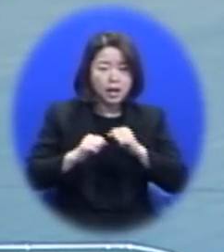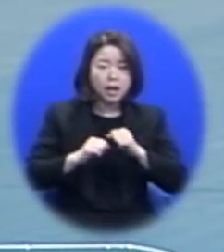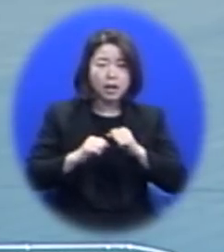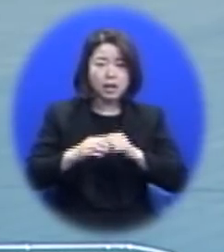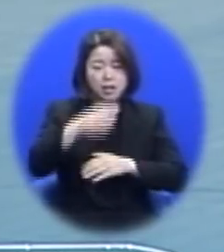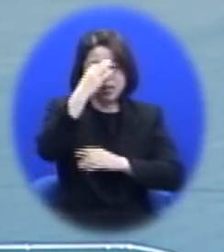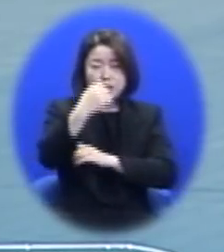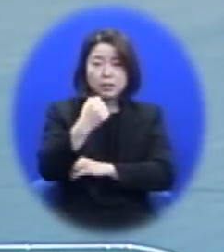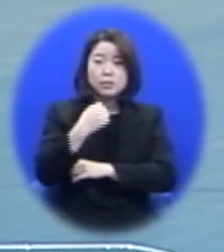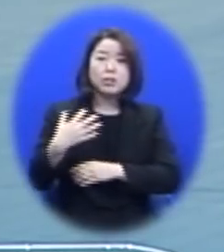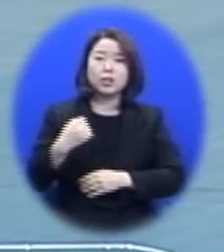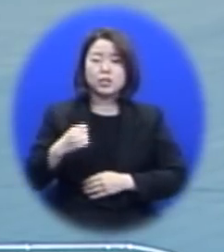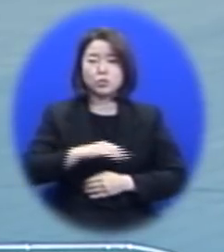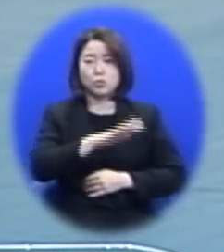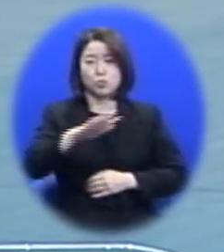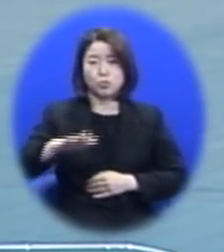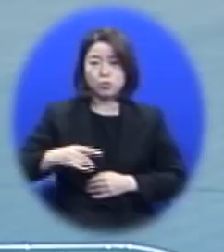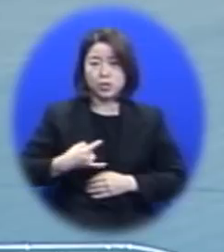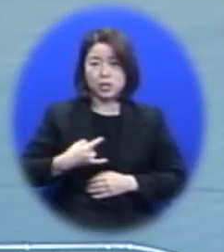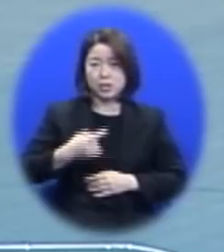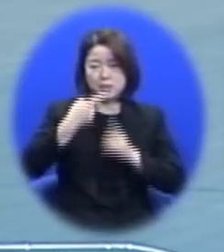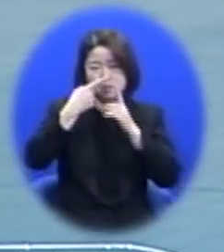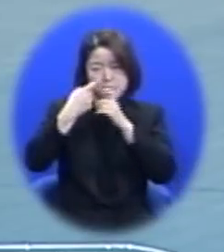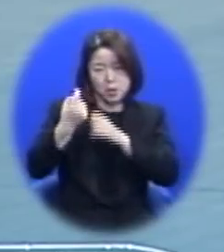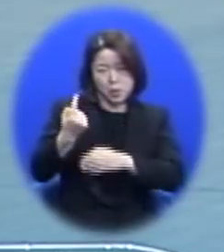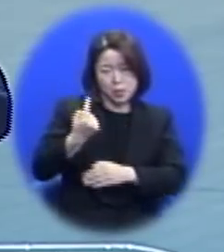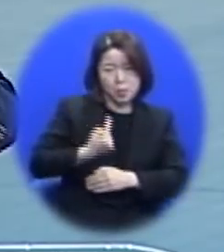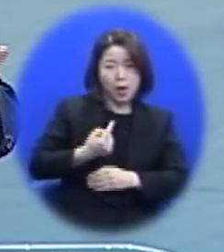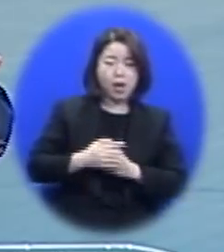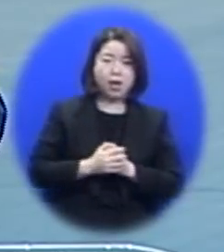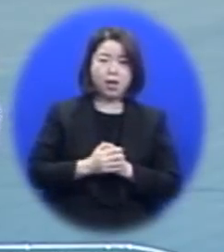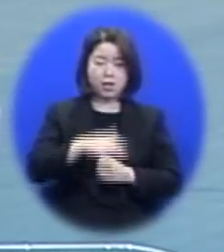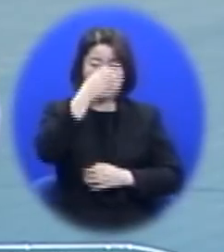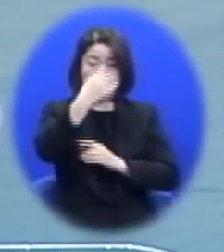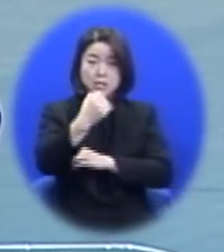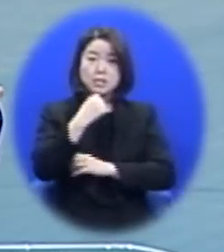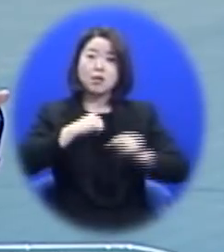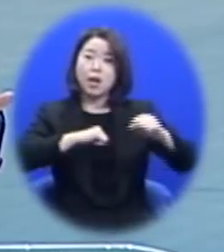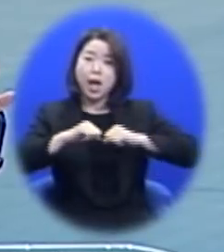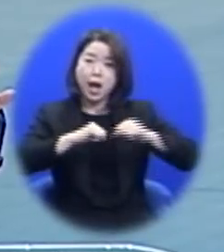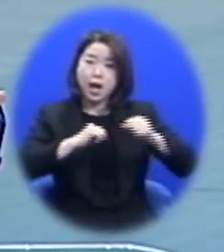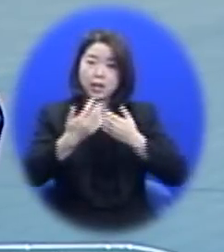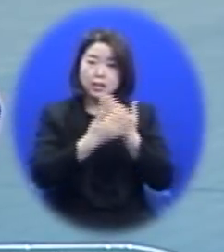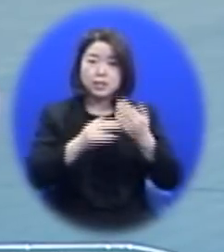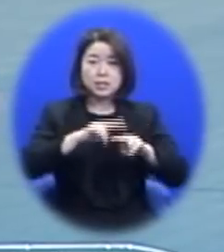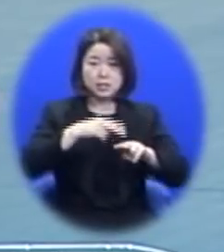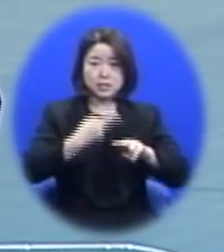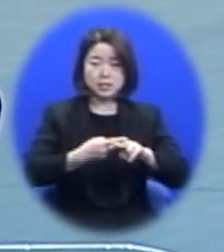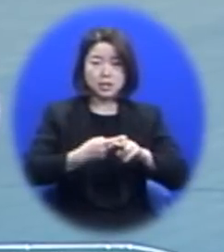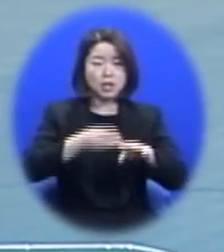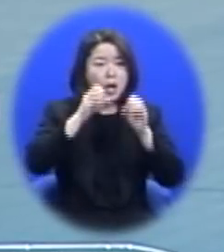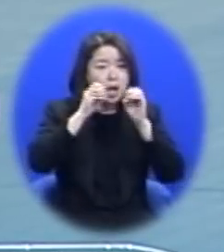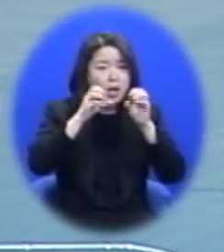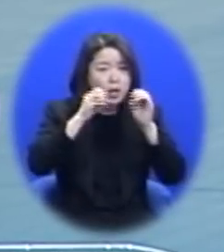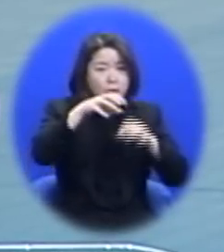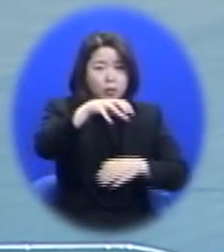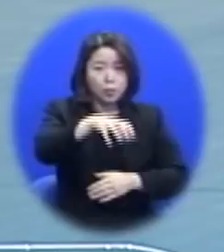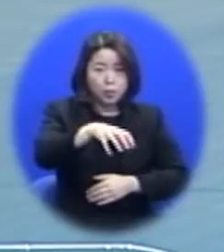우리를 미혹에 들어오는 겁니다. 능력을 행하는 은사는 전도